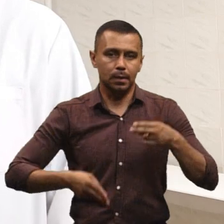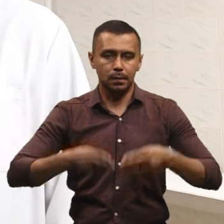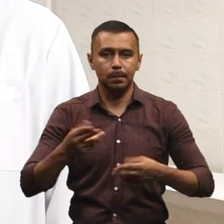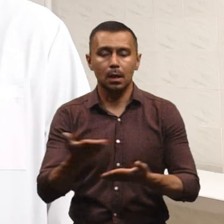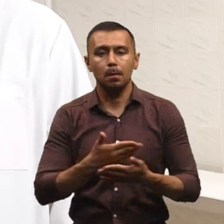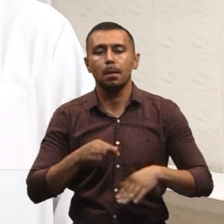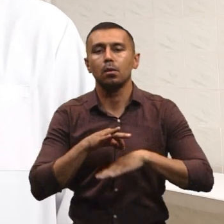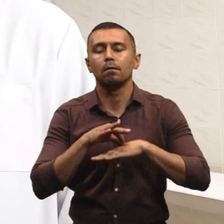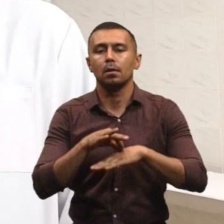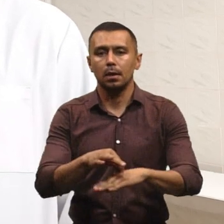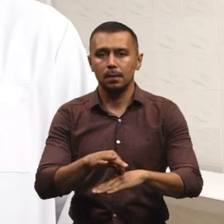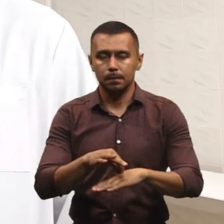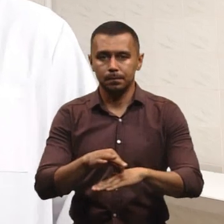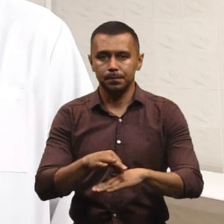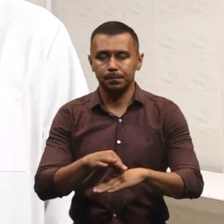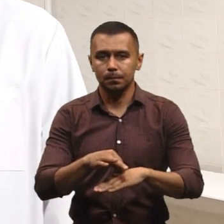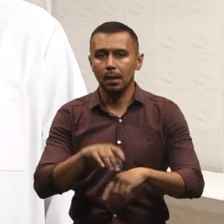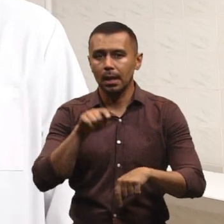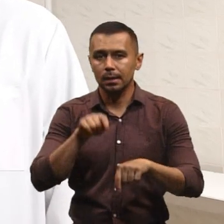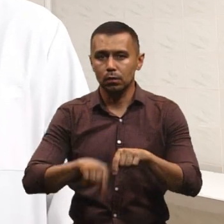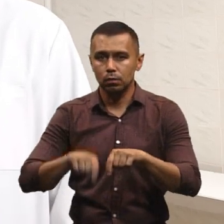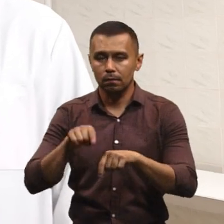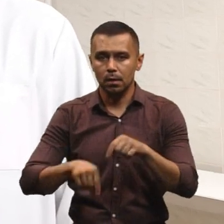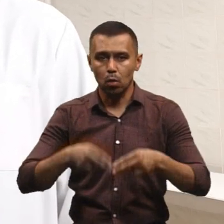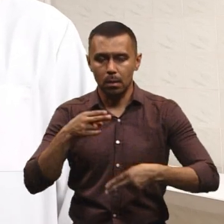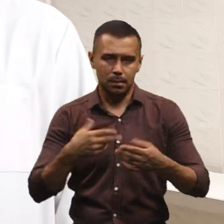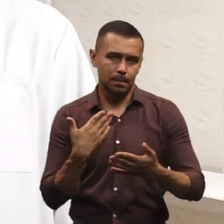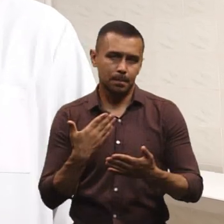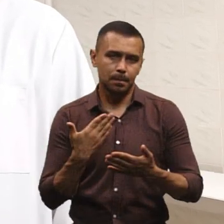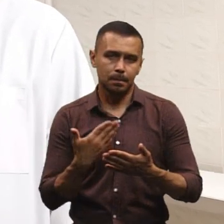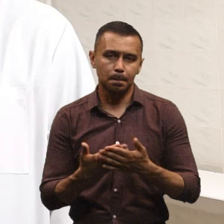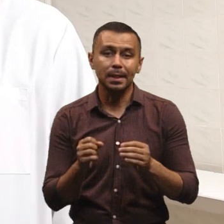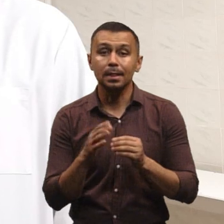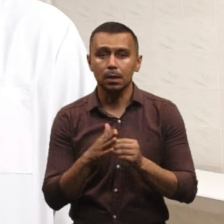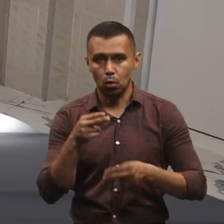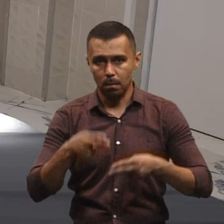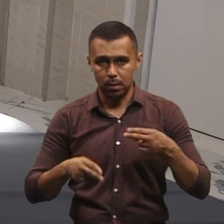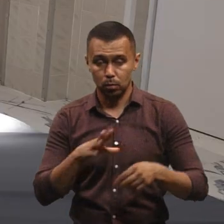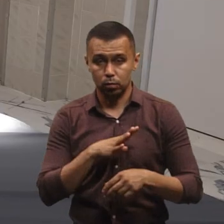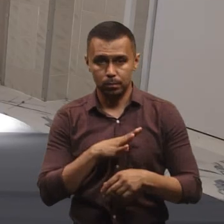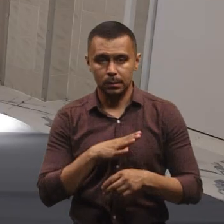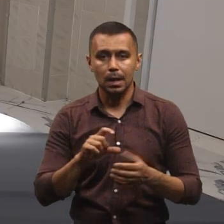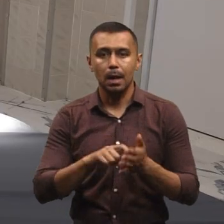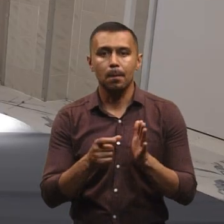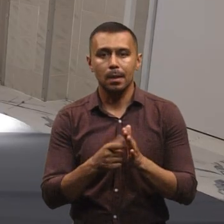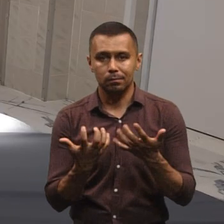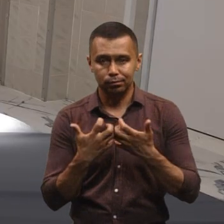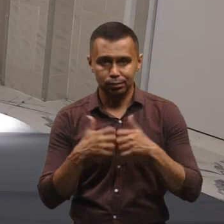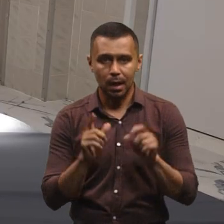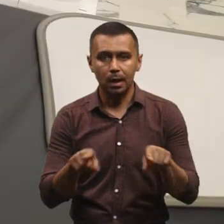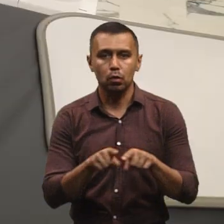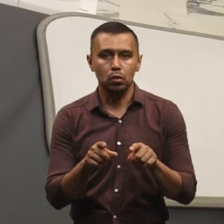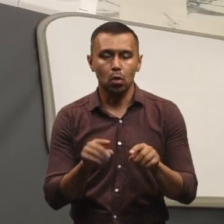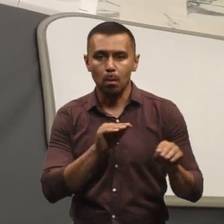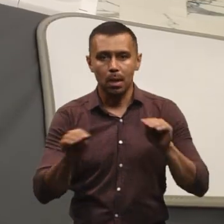ми провели те максимальних операцій 15 операцій кабінет анти географії також